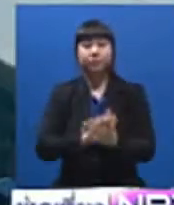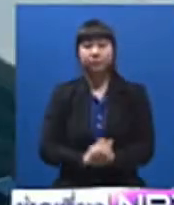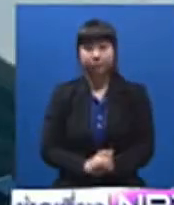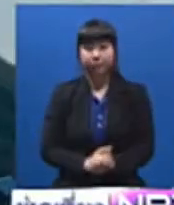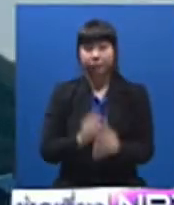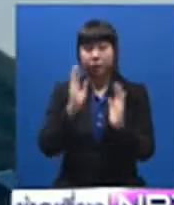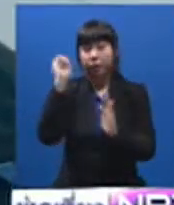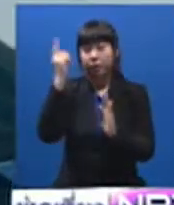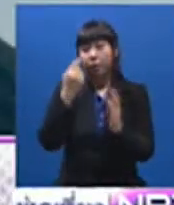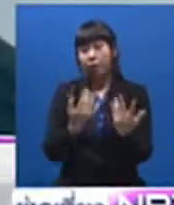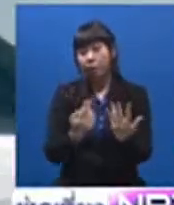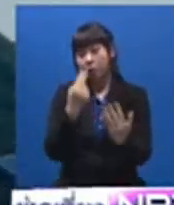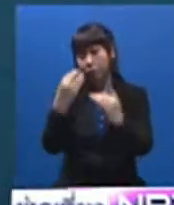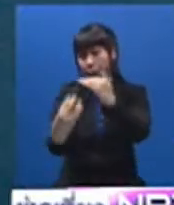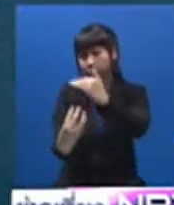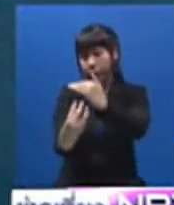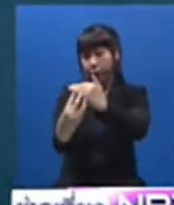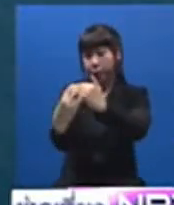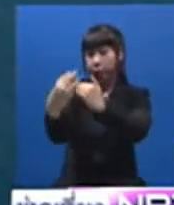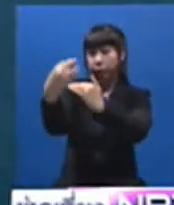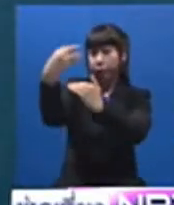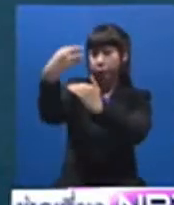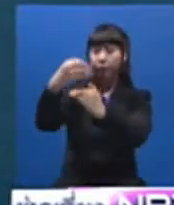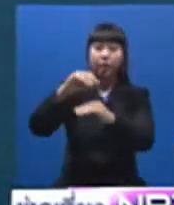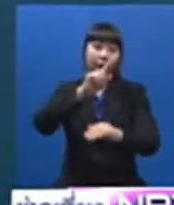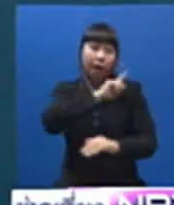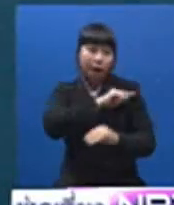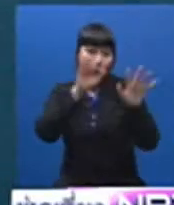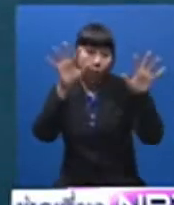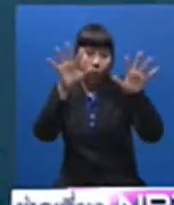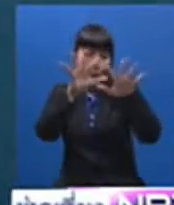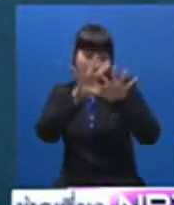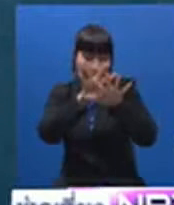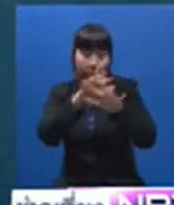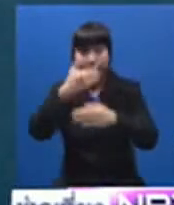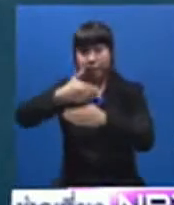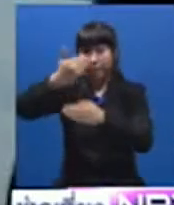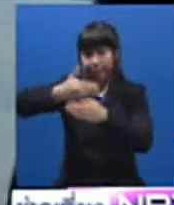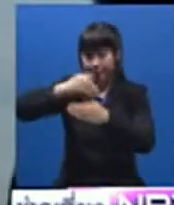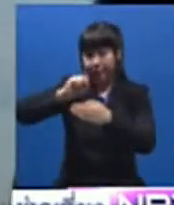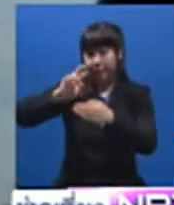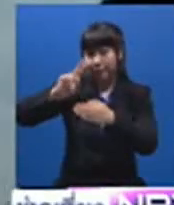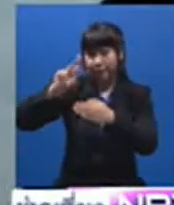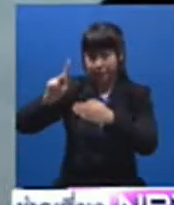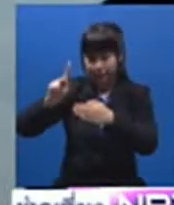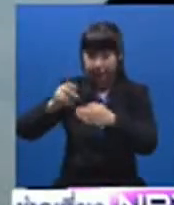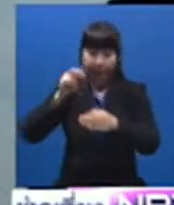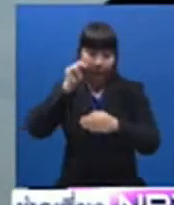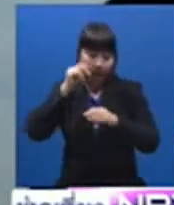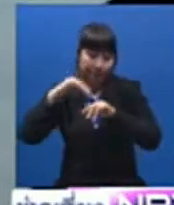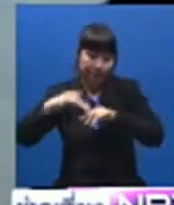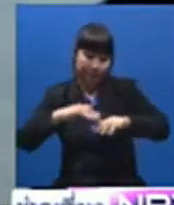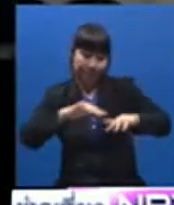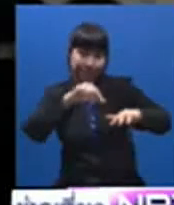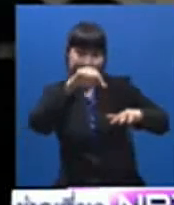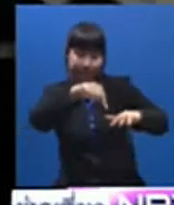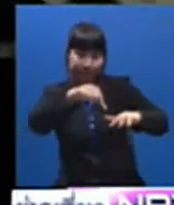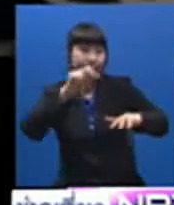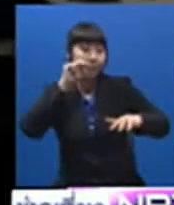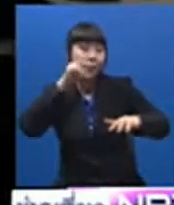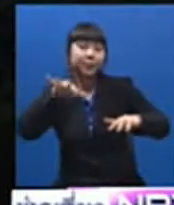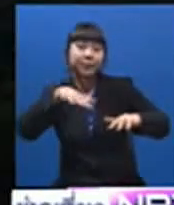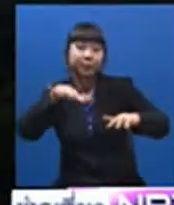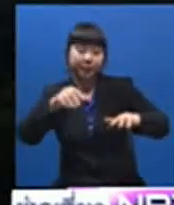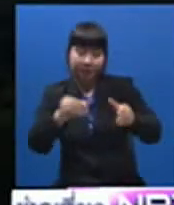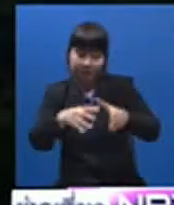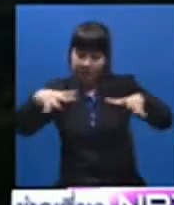นัท่งเที่ยวรอชมพระอทิ์ขึ้นและทะเลเหมากเออ่างเก็บน้ำ เคือนสิรฟกิจ หรอทะเลสาบสุรยานจันทราซึเปทะเลสาบน้ำจืด